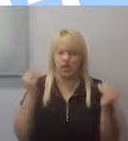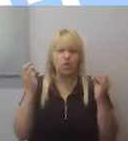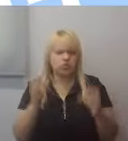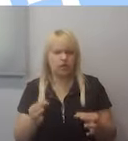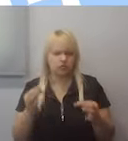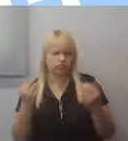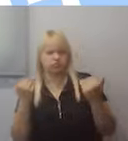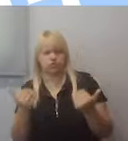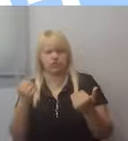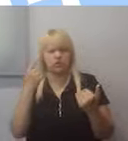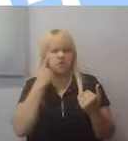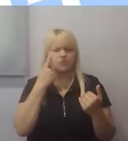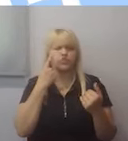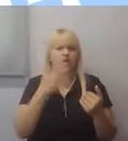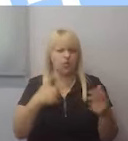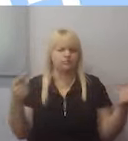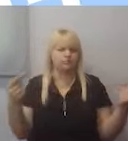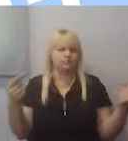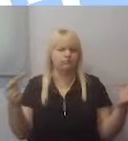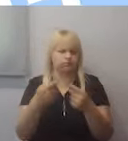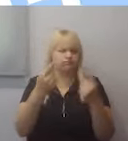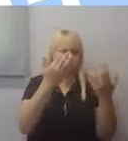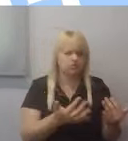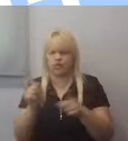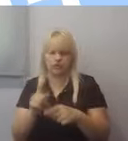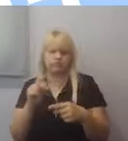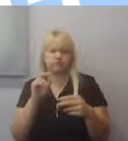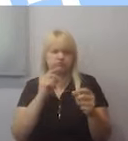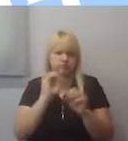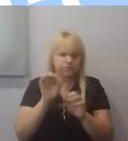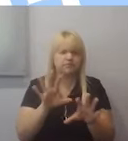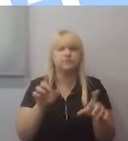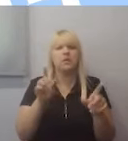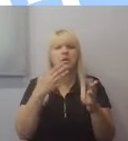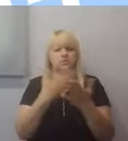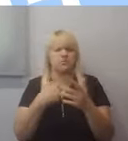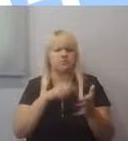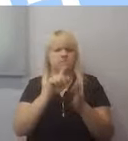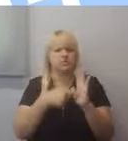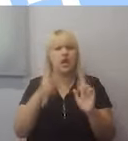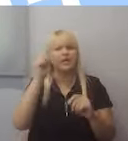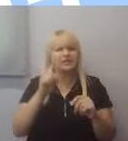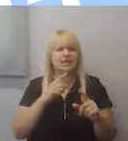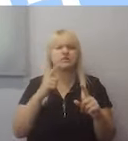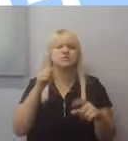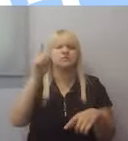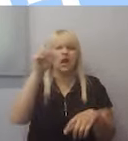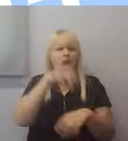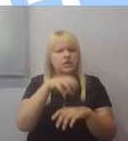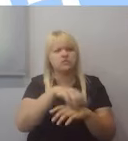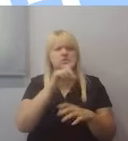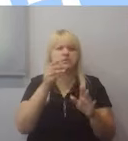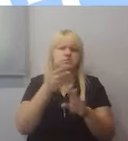šī šis pasākums sev pajautāju vai tad ja izraēlas mediķiem dienu iepriekš kāds pajautātu par to ka viņiem